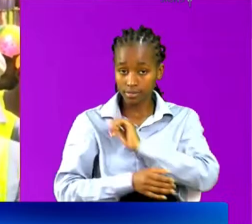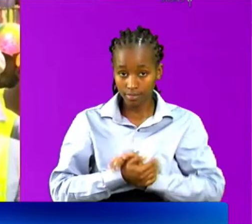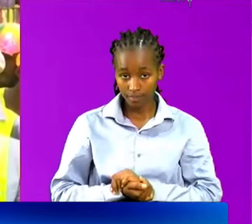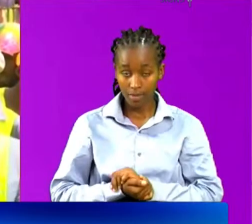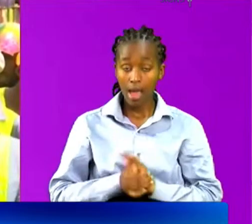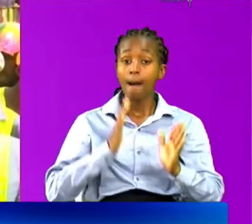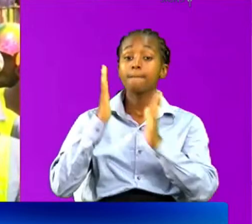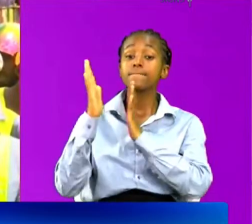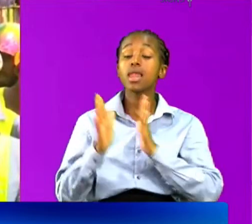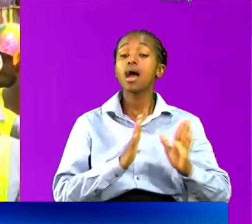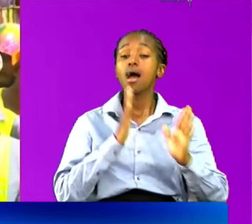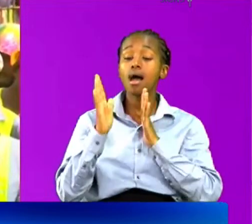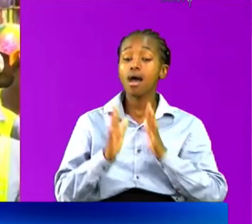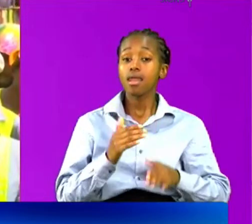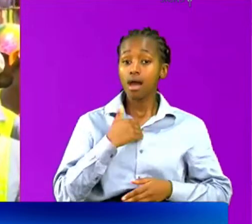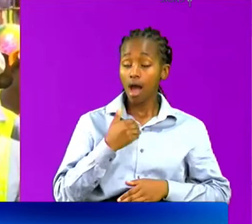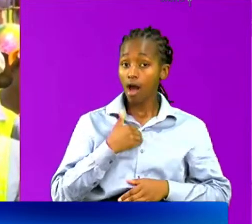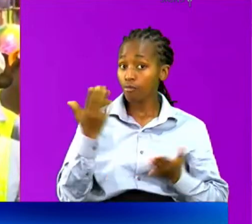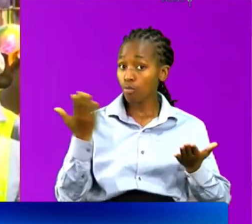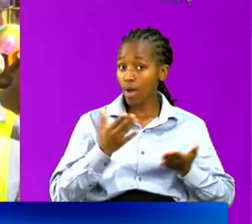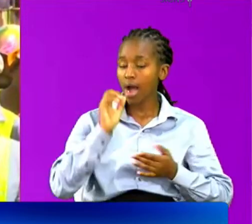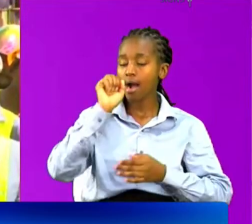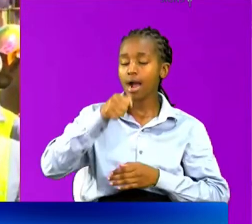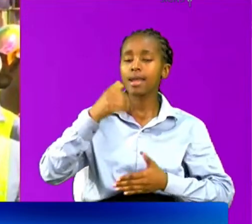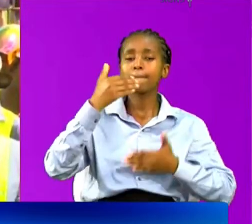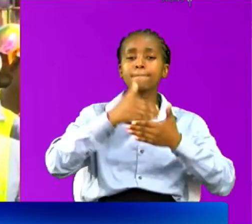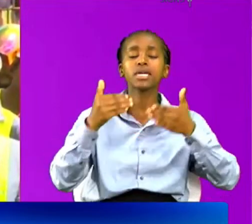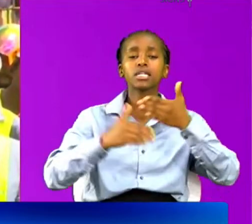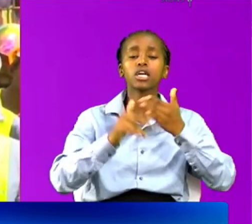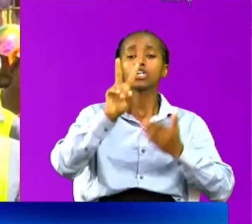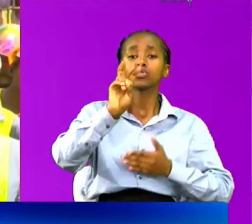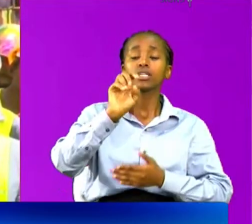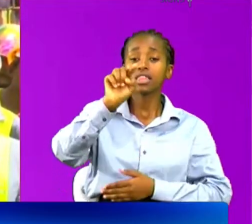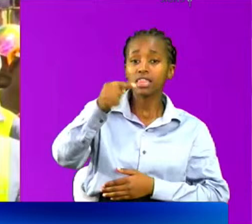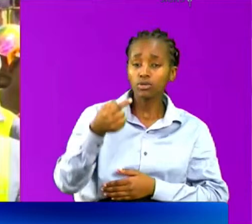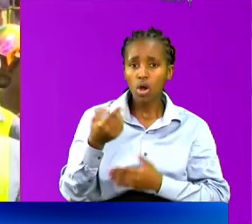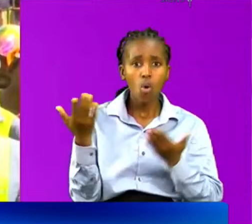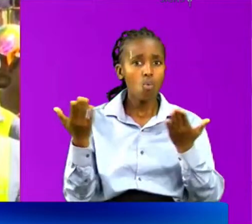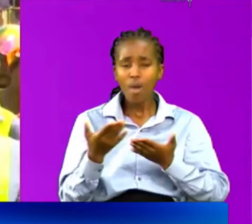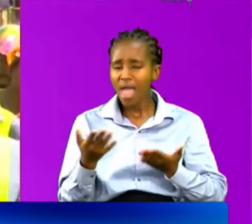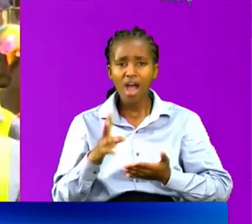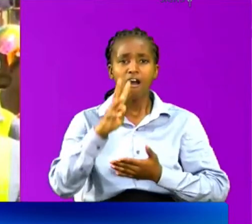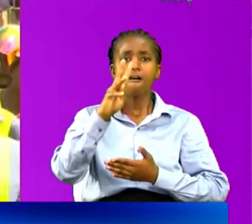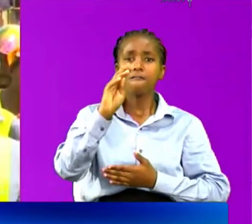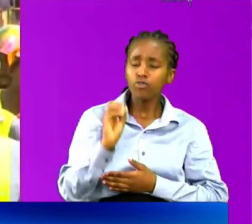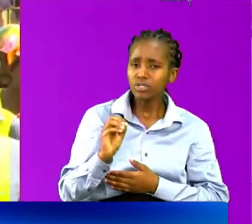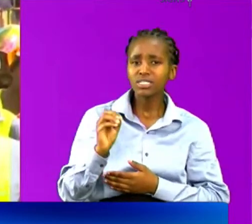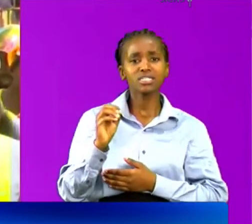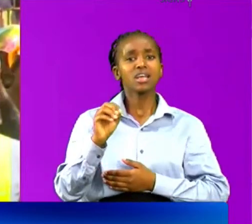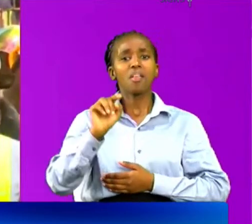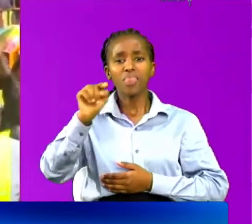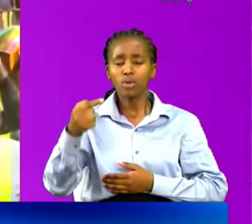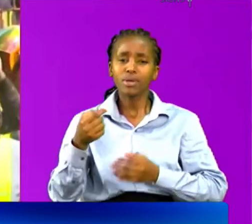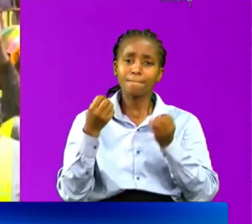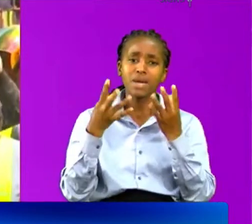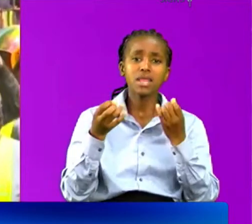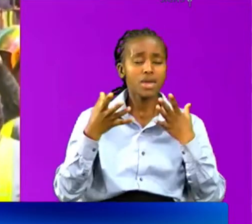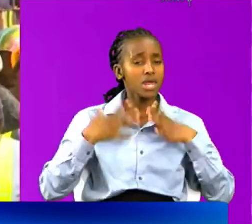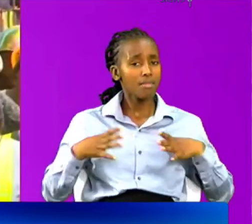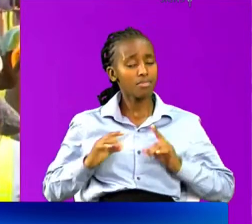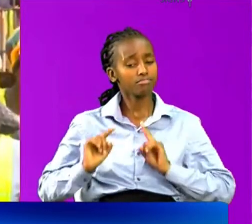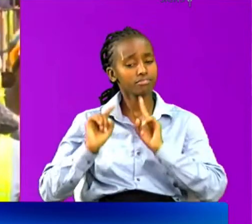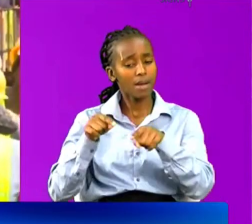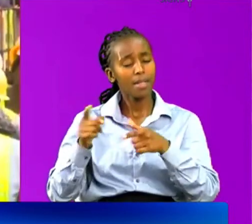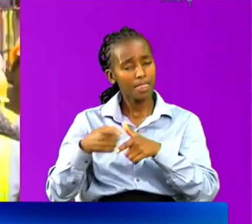nyumba 20,000 na tunahitaji vijana 40,000, 50,000 watakaofanya kazi hiyo. Vijana wa Eldoret mko